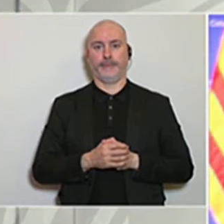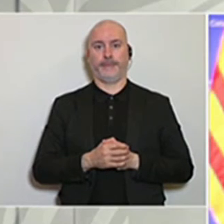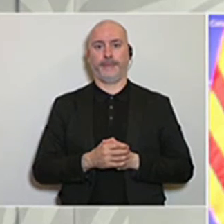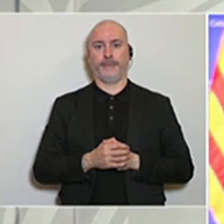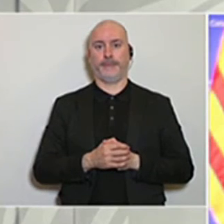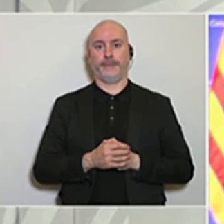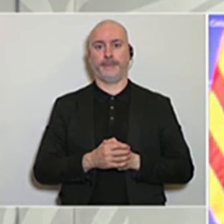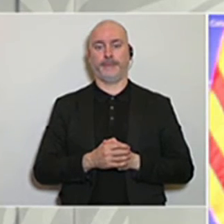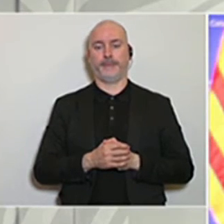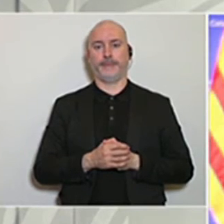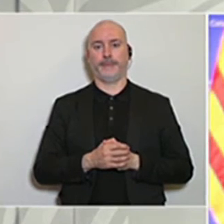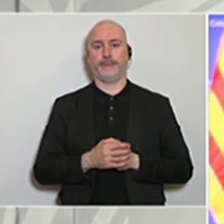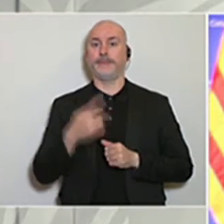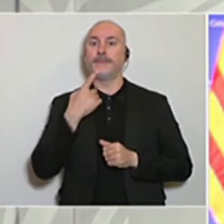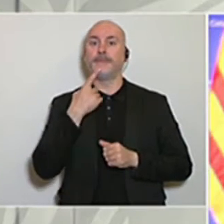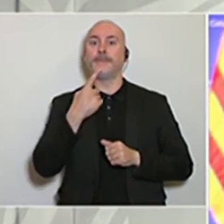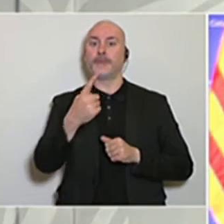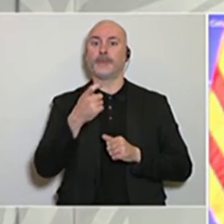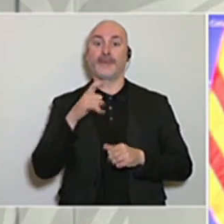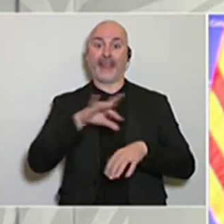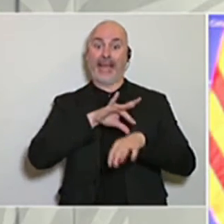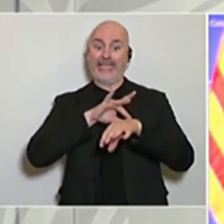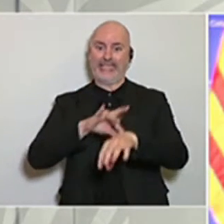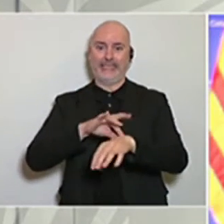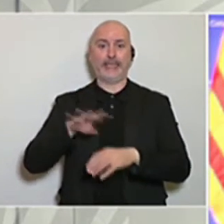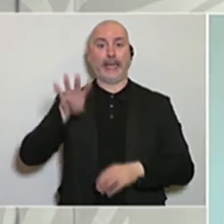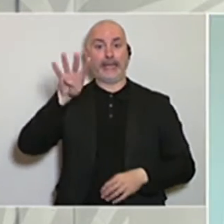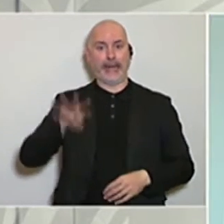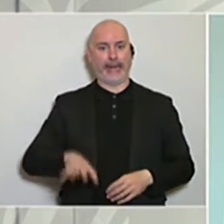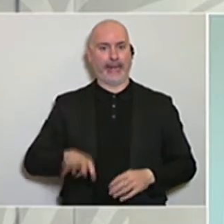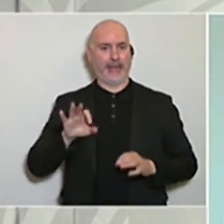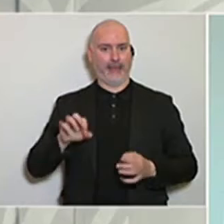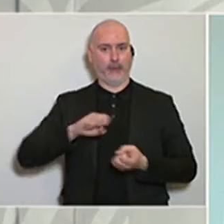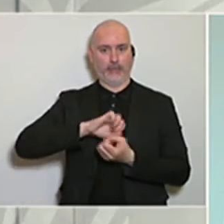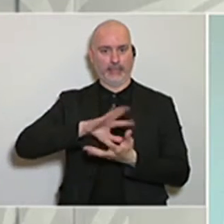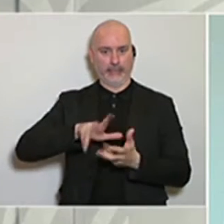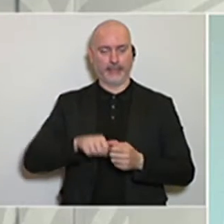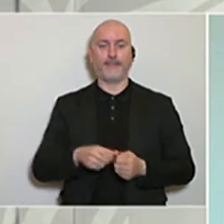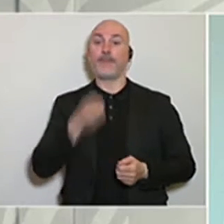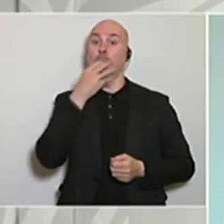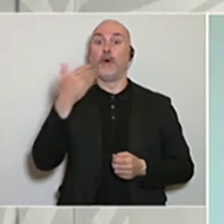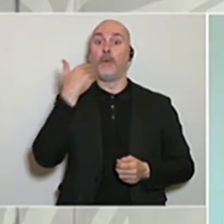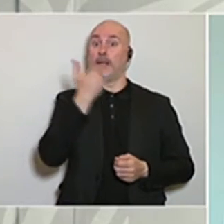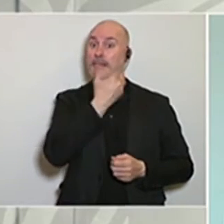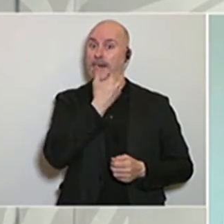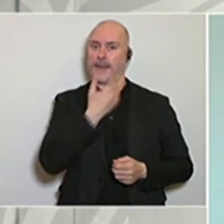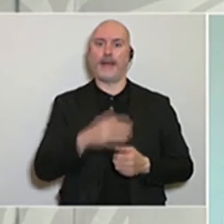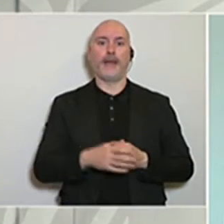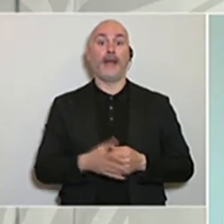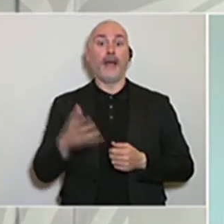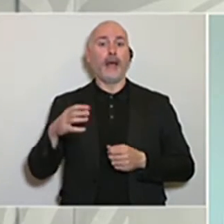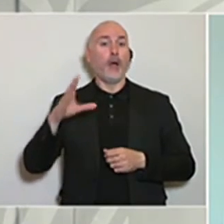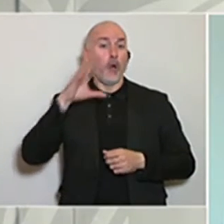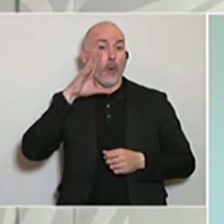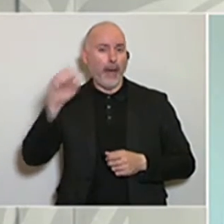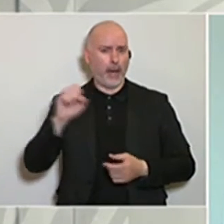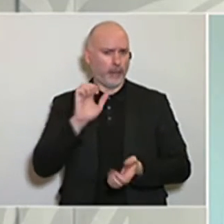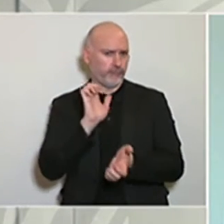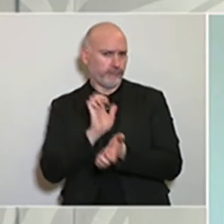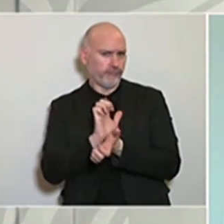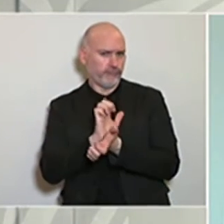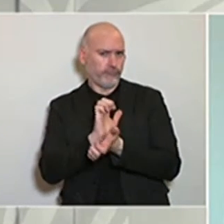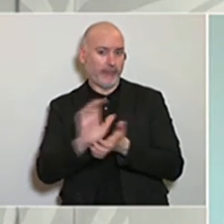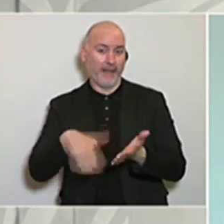Pregunta Bernat Vilaró de l'Agència Catalana de Notícies. Bona tarda, portaveu. El govern esperarà a tenir